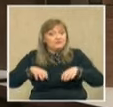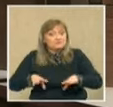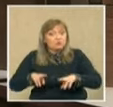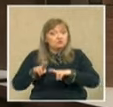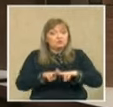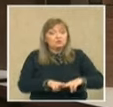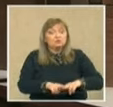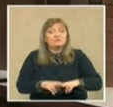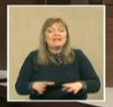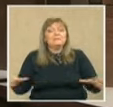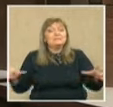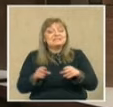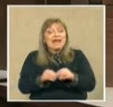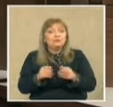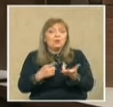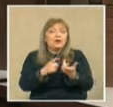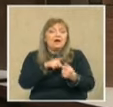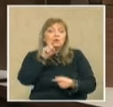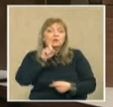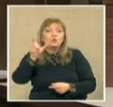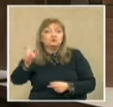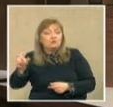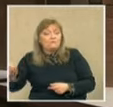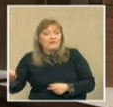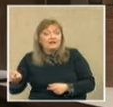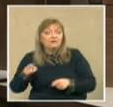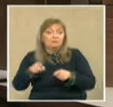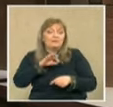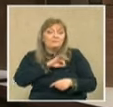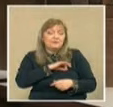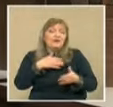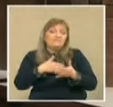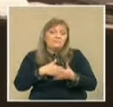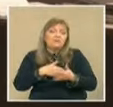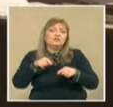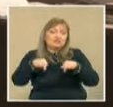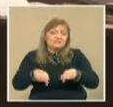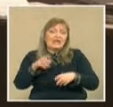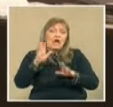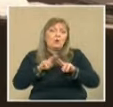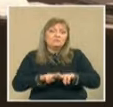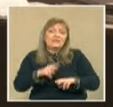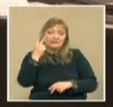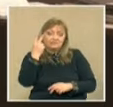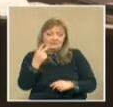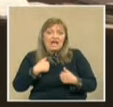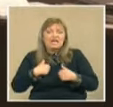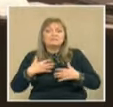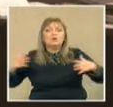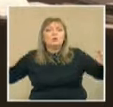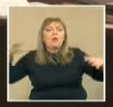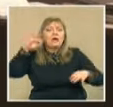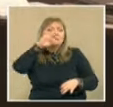заедно поне няколко човека и това ме спечели, въпреки че сега останахме само аз и Симеон. Аз имах огромен